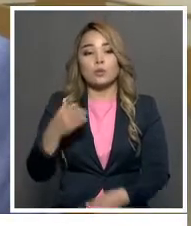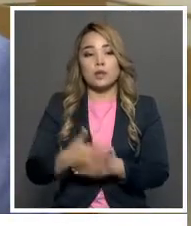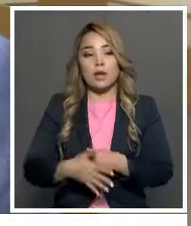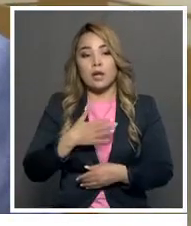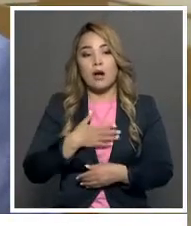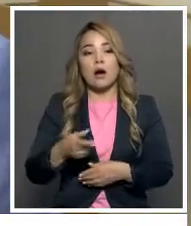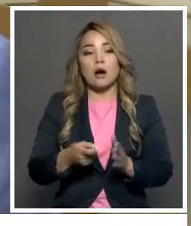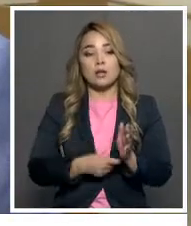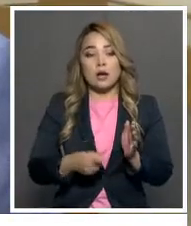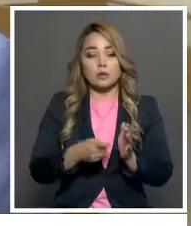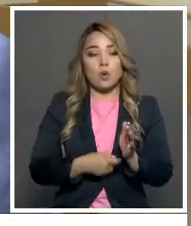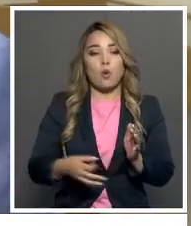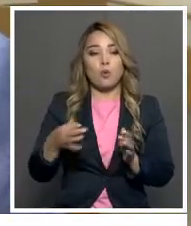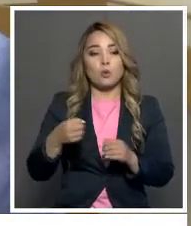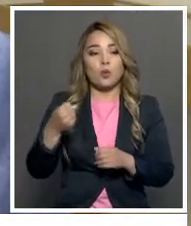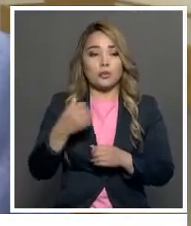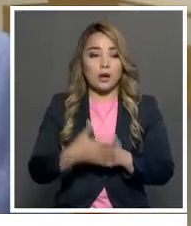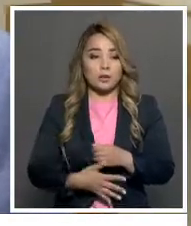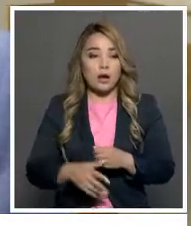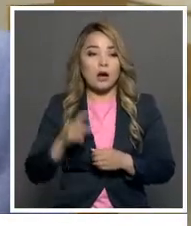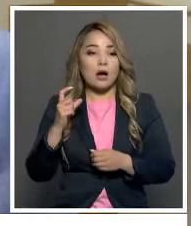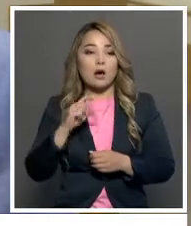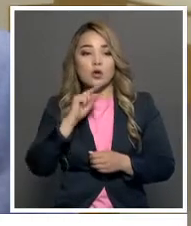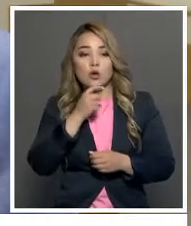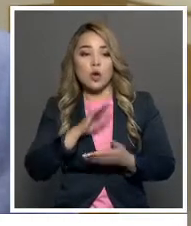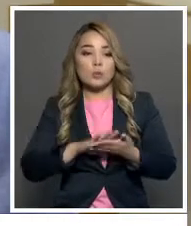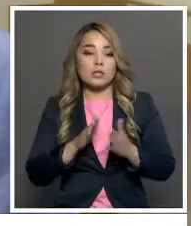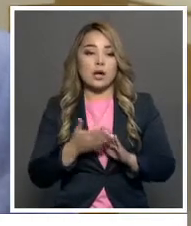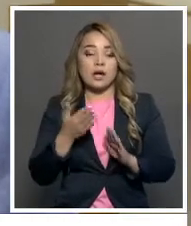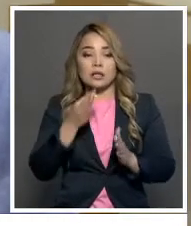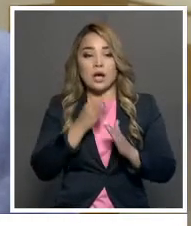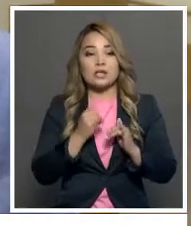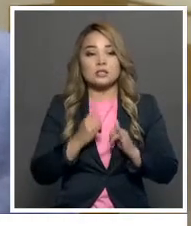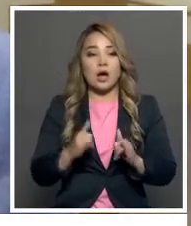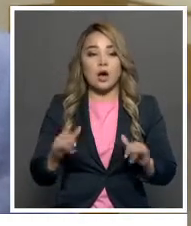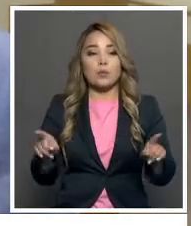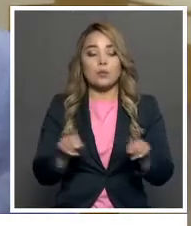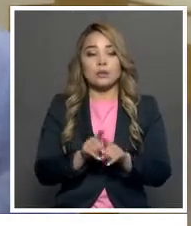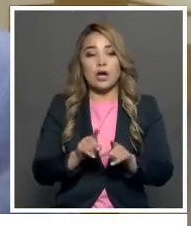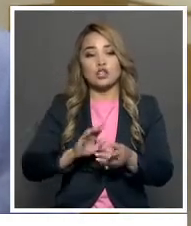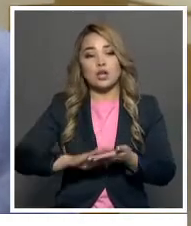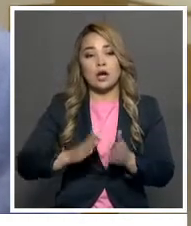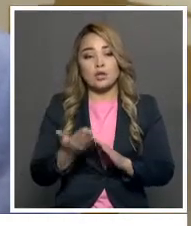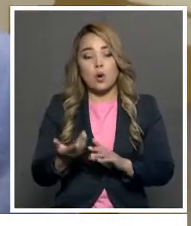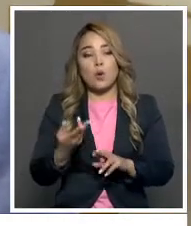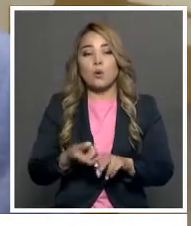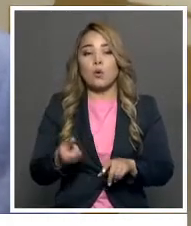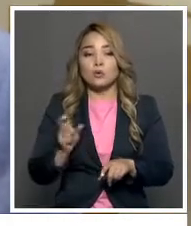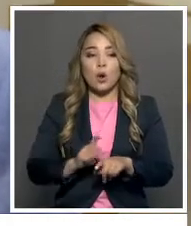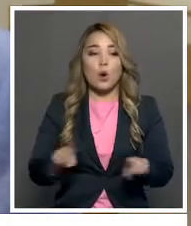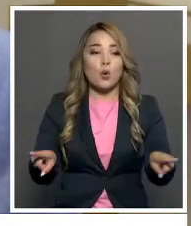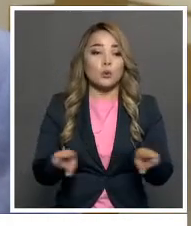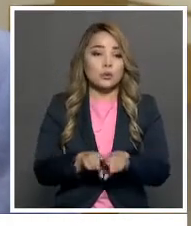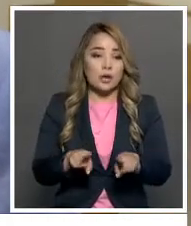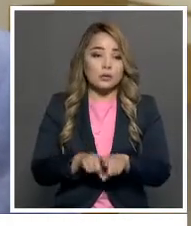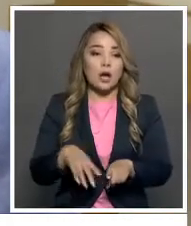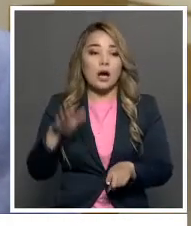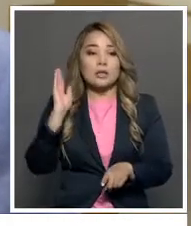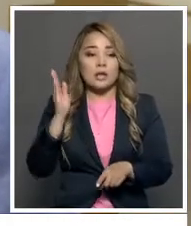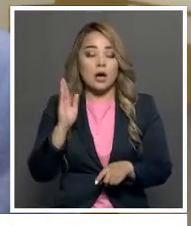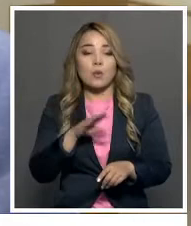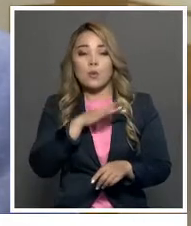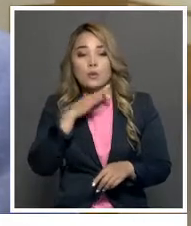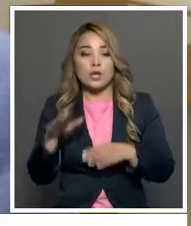Қарағанды облыс орталығы экономика жағдайы бойынша, даму жағдайы бойынша өте ұқсас, сондықтан алда көп